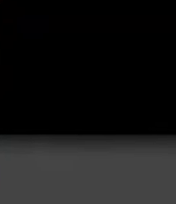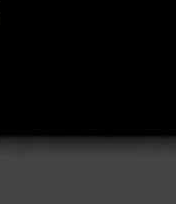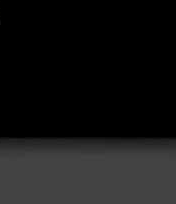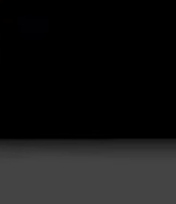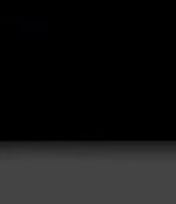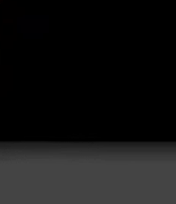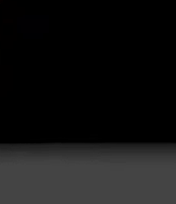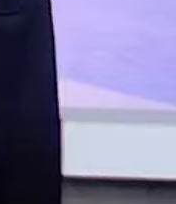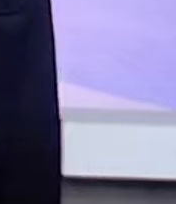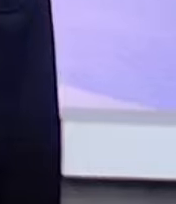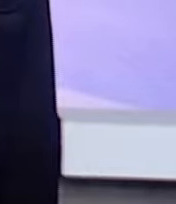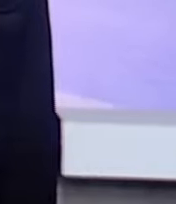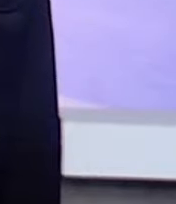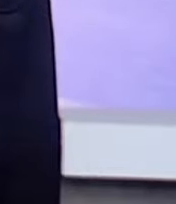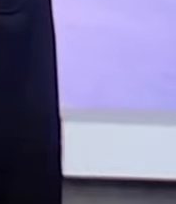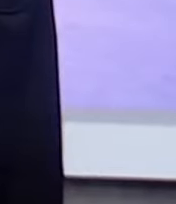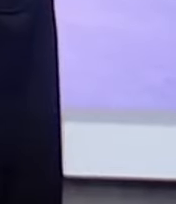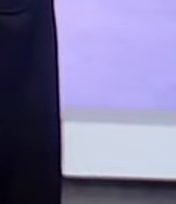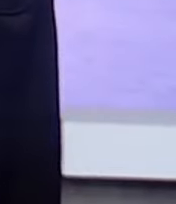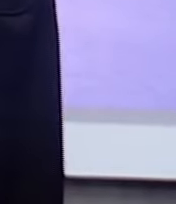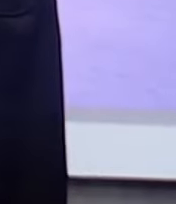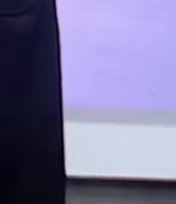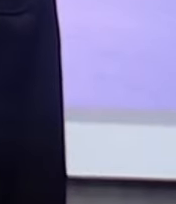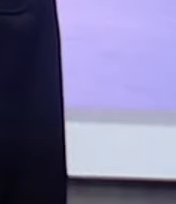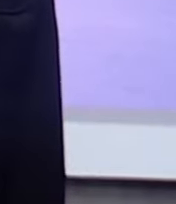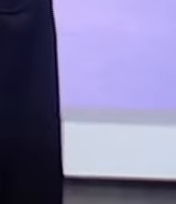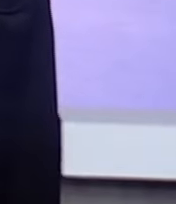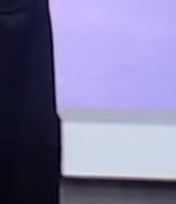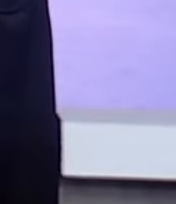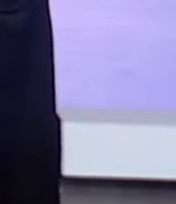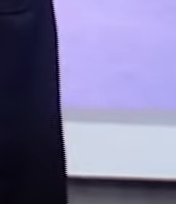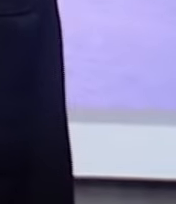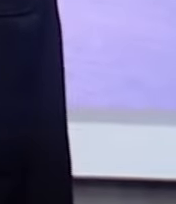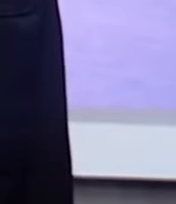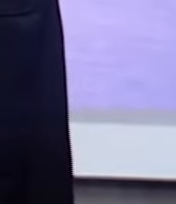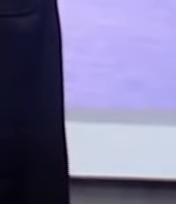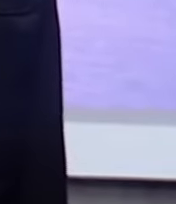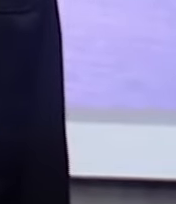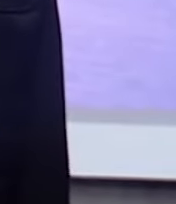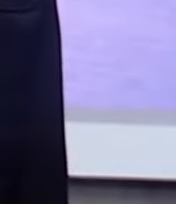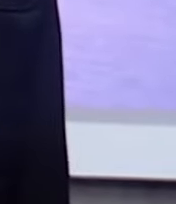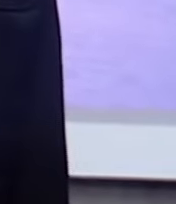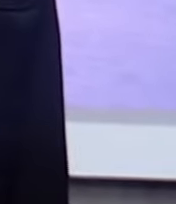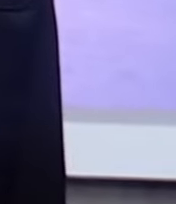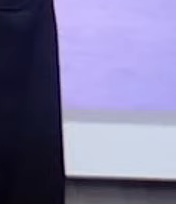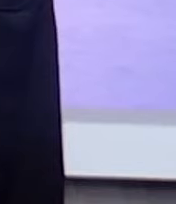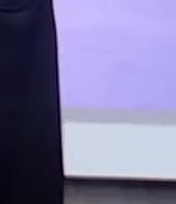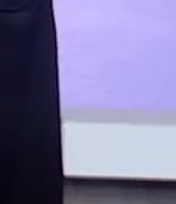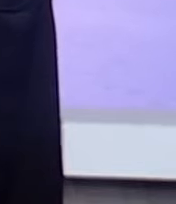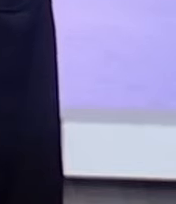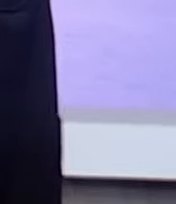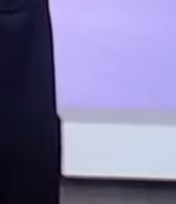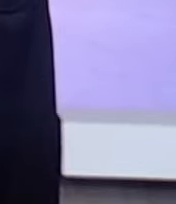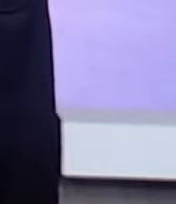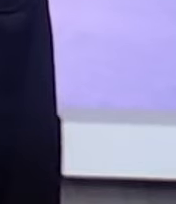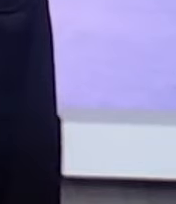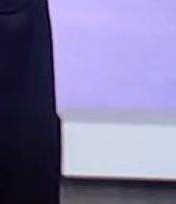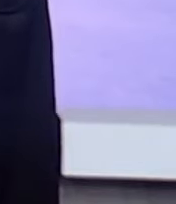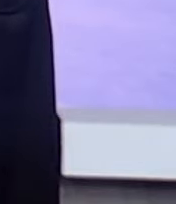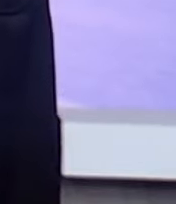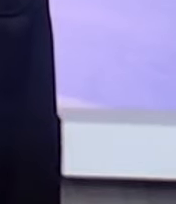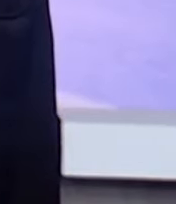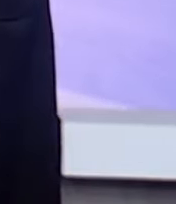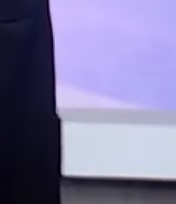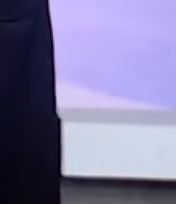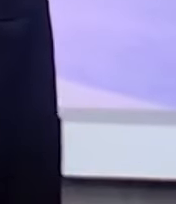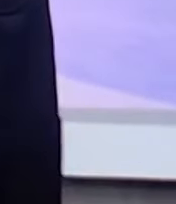Mga kapuso, sama-sama tayo maging saksi. Mag-subscribe sa GMA Integrated News sa YouTube at